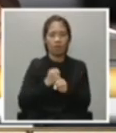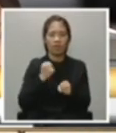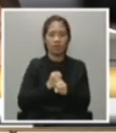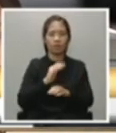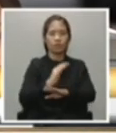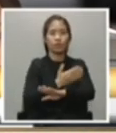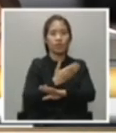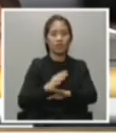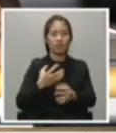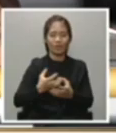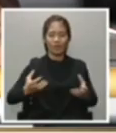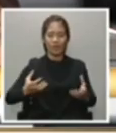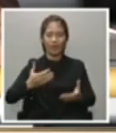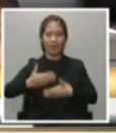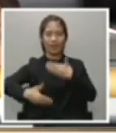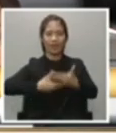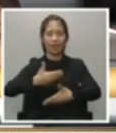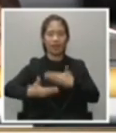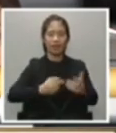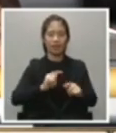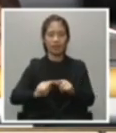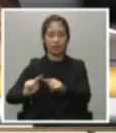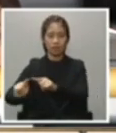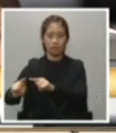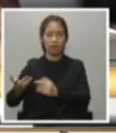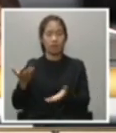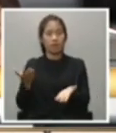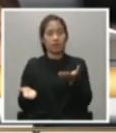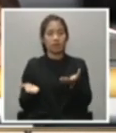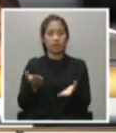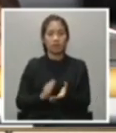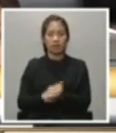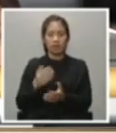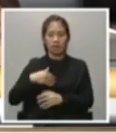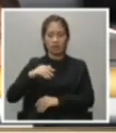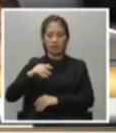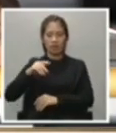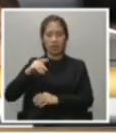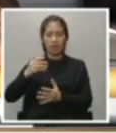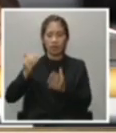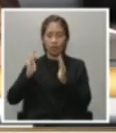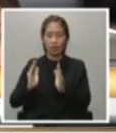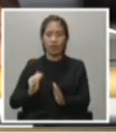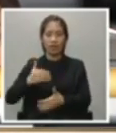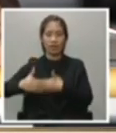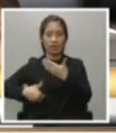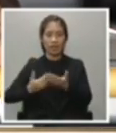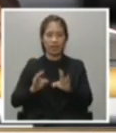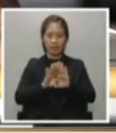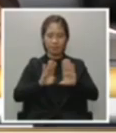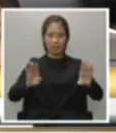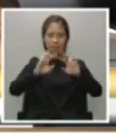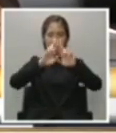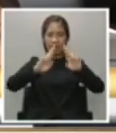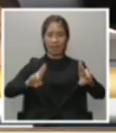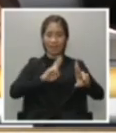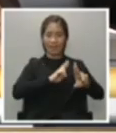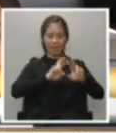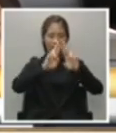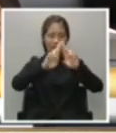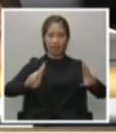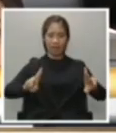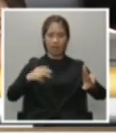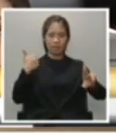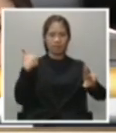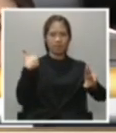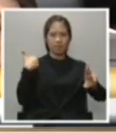มาขายของออนไลน์แม้กระทั่งพ่อค้าแม่ขายที่เปิดหน้าร้านเองไม่ว่าจะสำเ